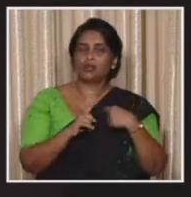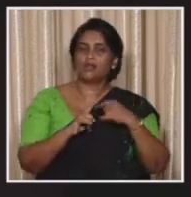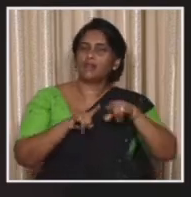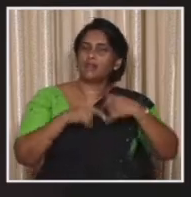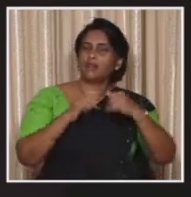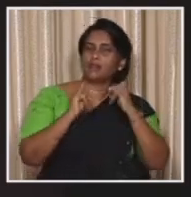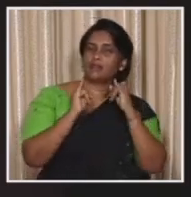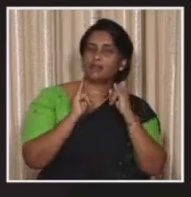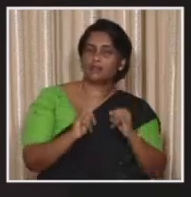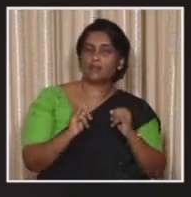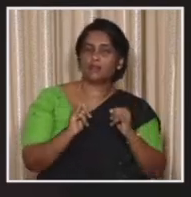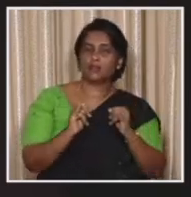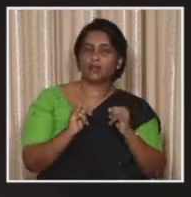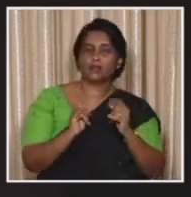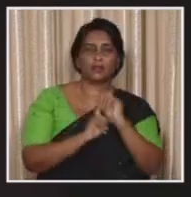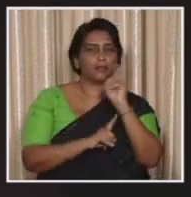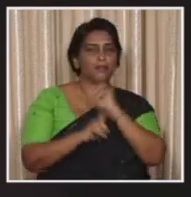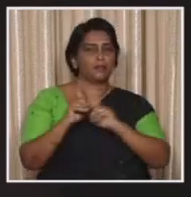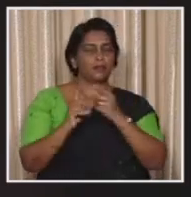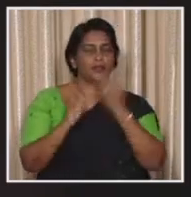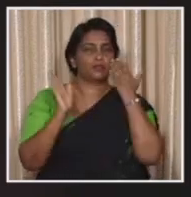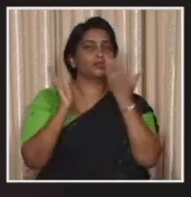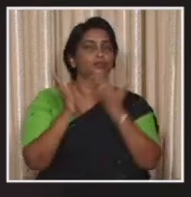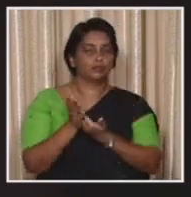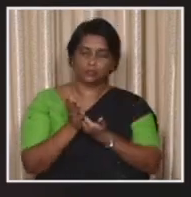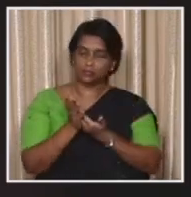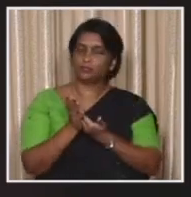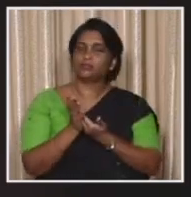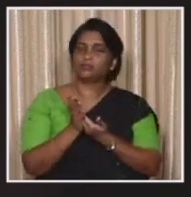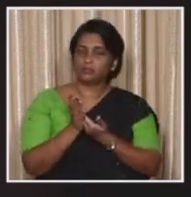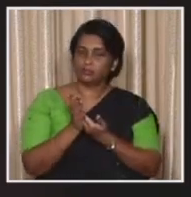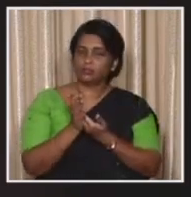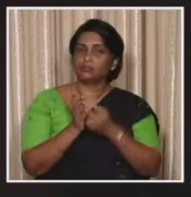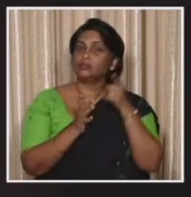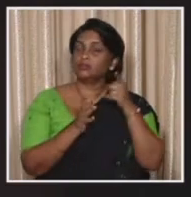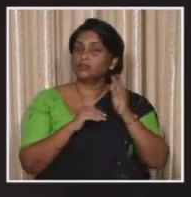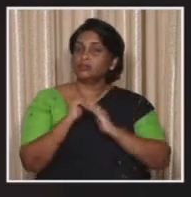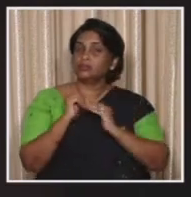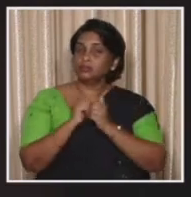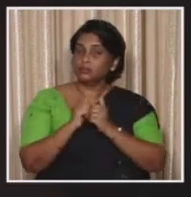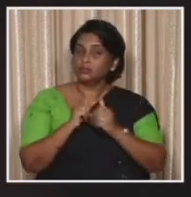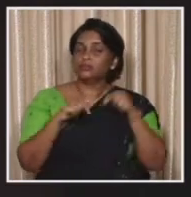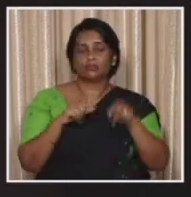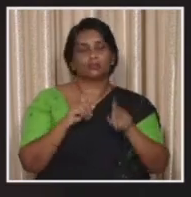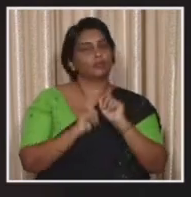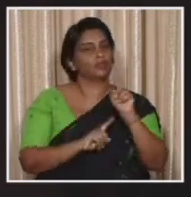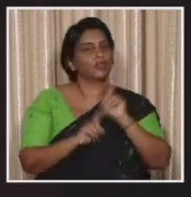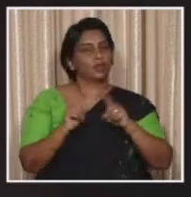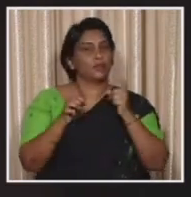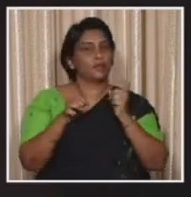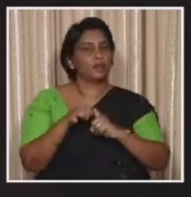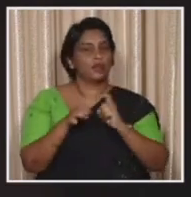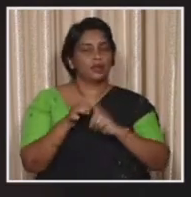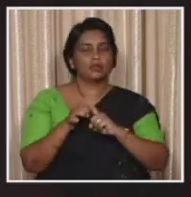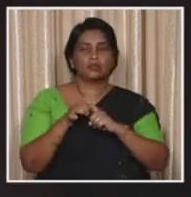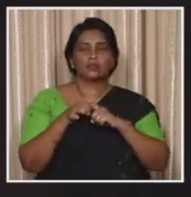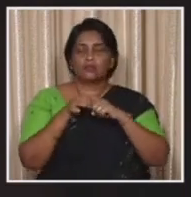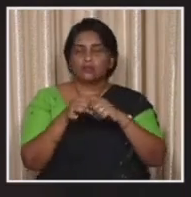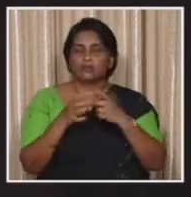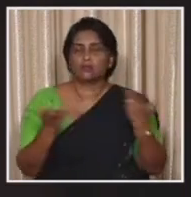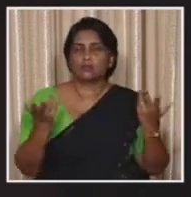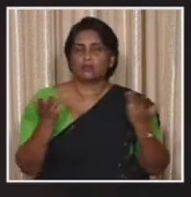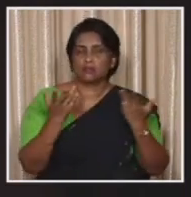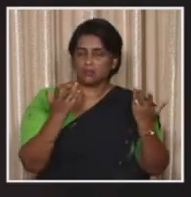කඩප්පුලි ක්‍රමවේදයක් මේ පාර්ලිමේන්තුවට හඳුන්වලා දීලා තියෙනවා. ඒ ක්‍රමවේදය අරහද පාර්ලිමේන්තුවේ ප්‍රශ්න අහන ඉන්න මන්ත්‍රීවරයාට අහන්න